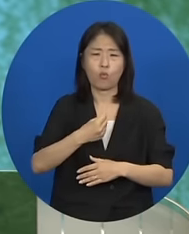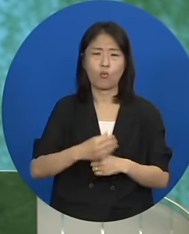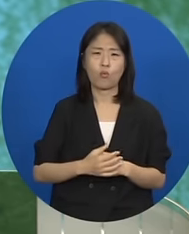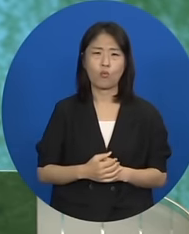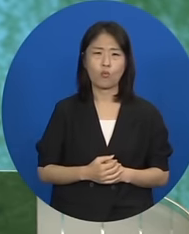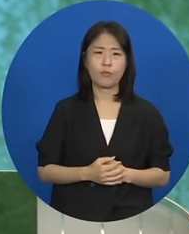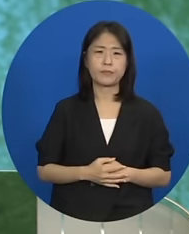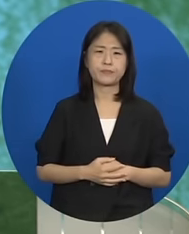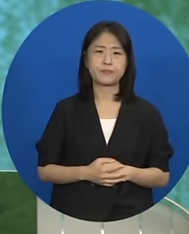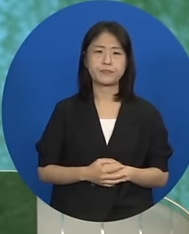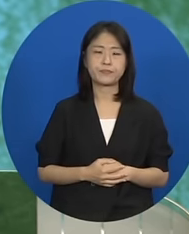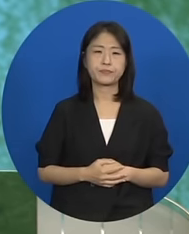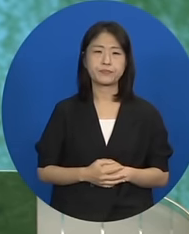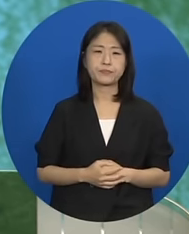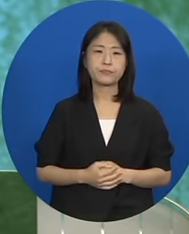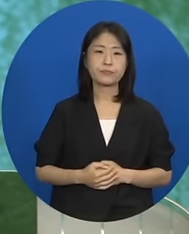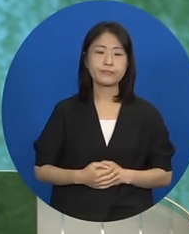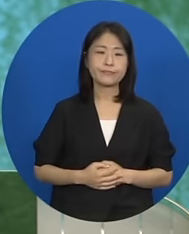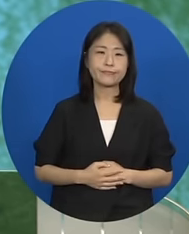거예요